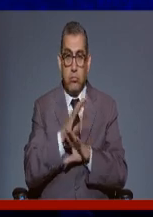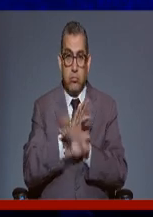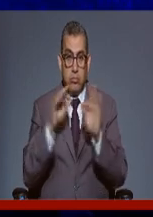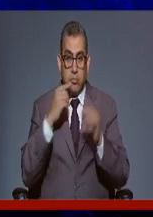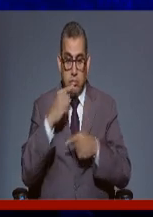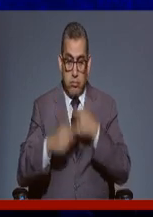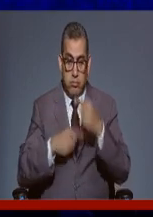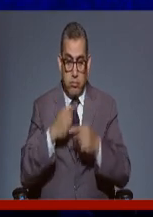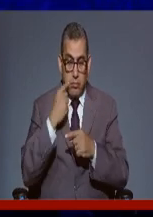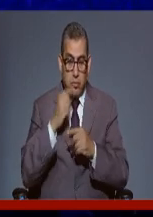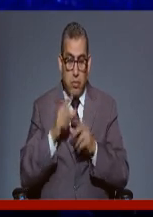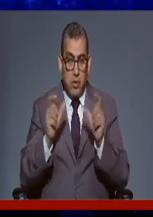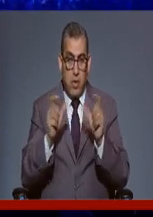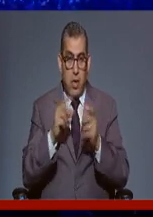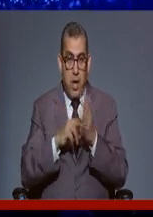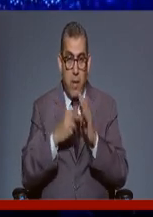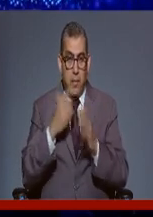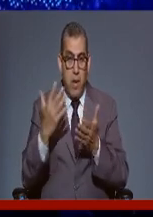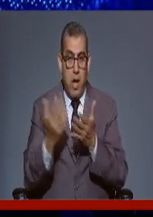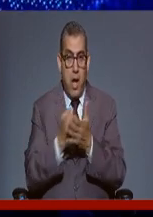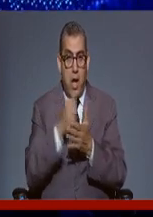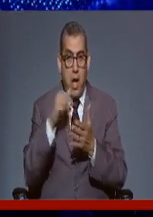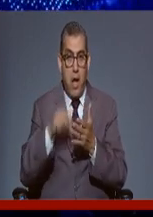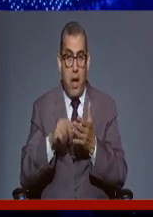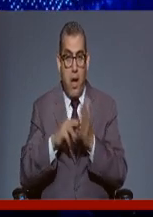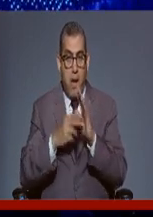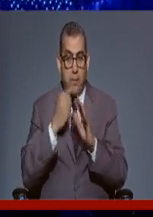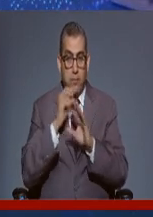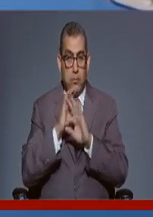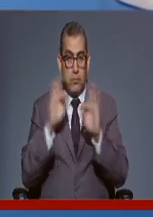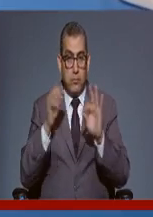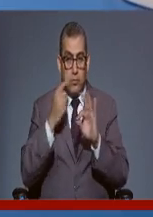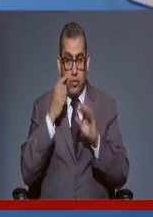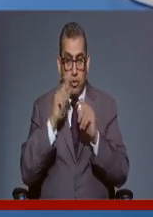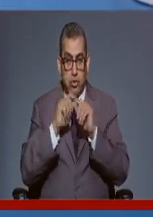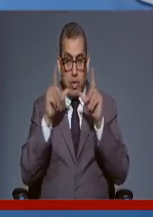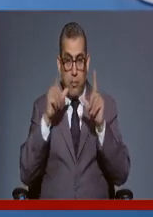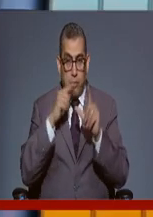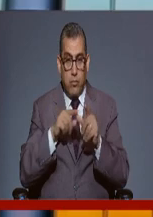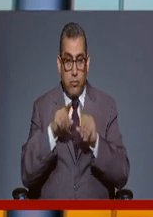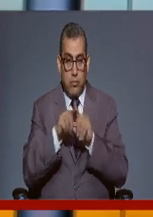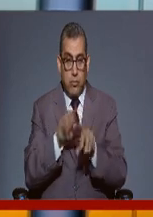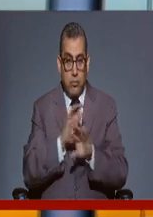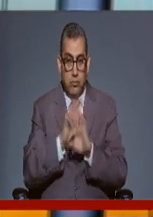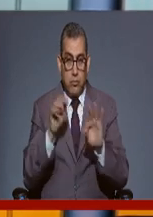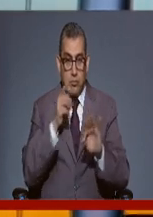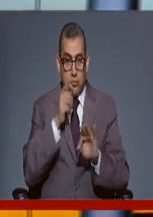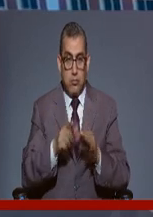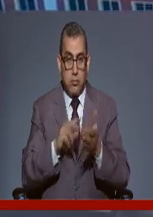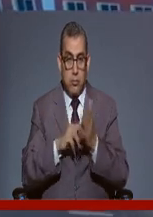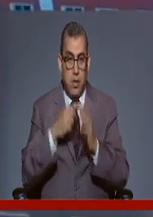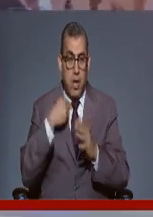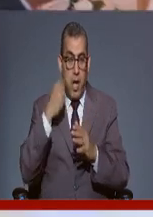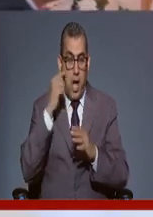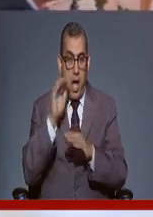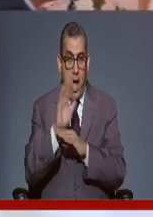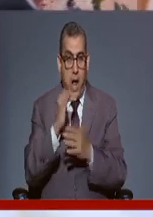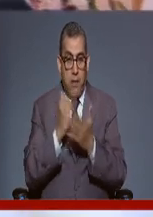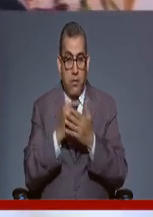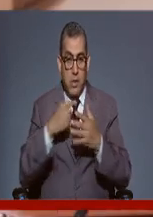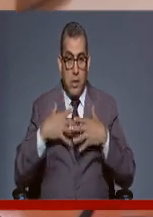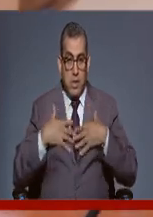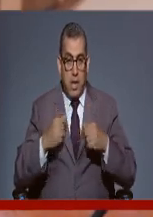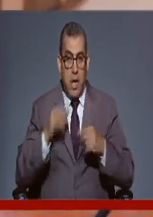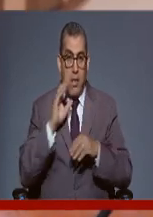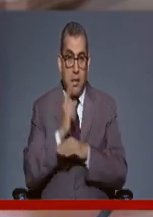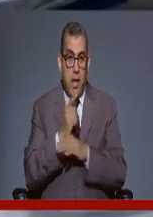الموارد والتنميه نحسن خصائصنا السكانيه بشكل شامل ومتكامل فيوفر لنا رعايه صحيه وتعليميه